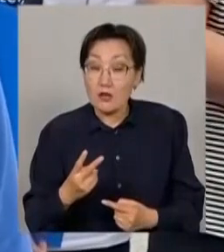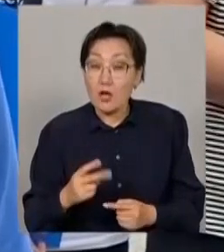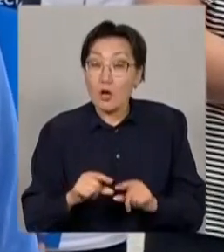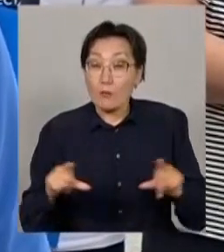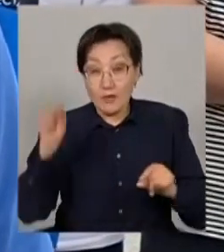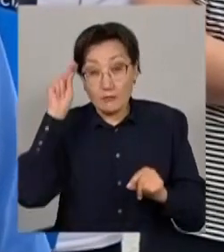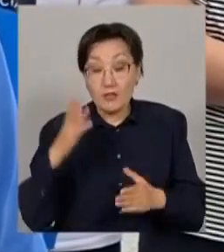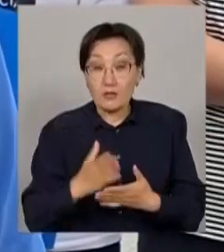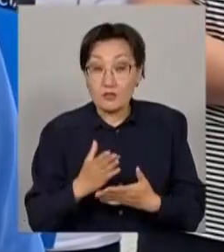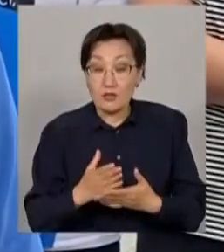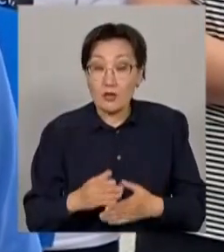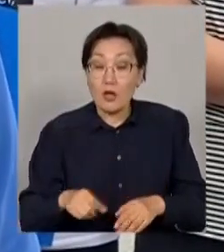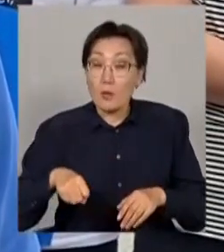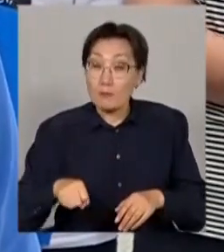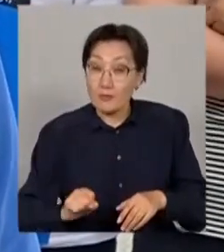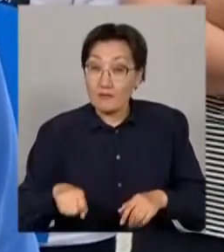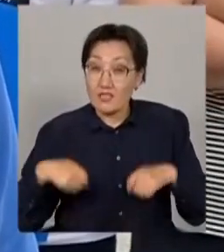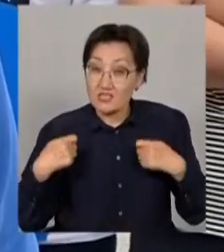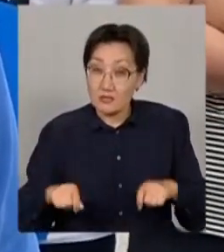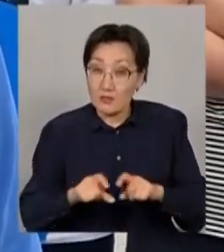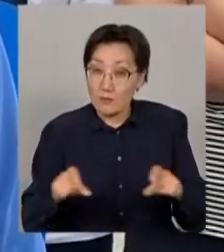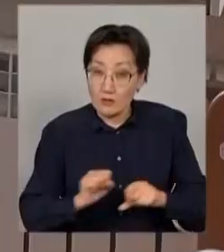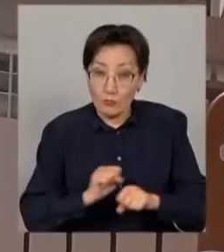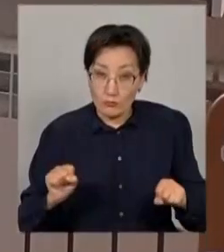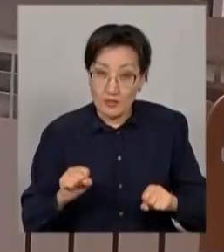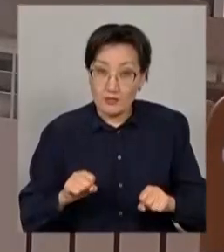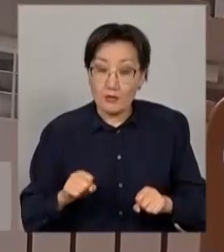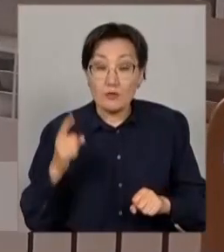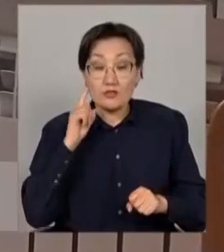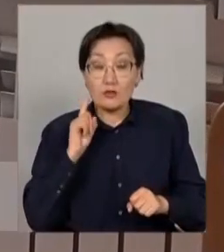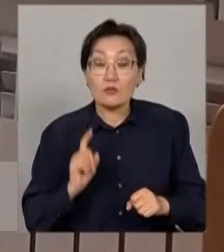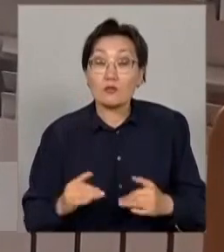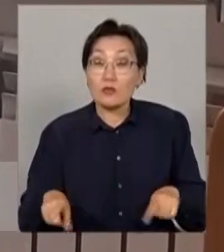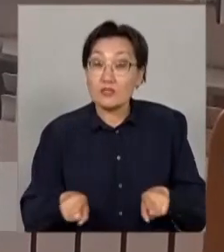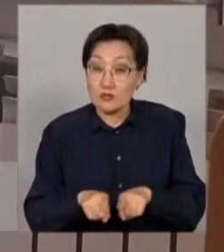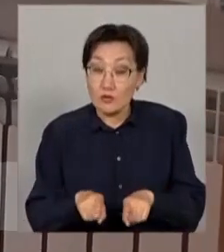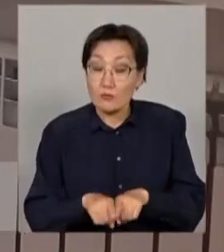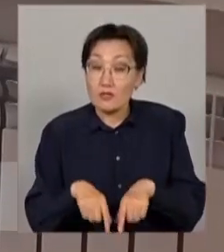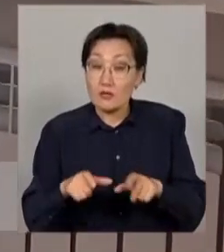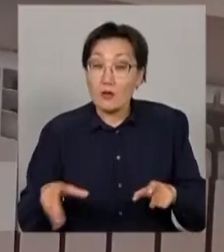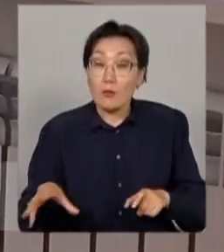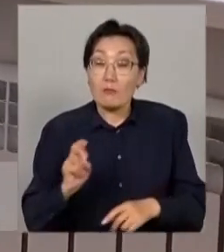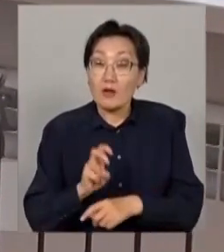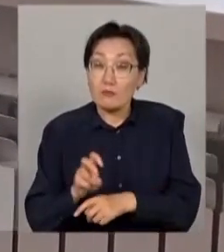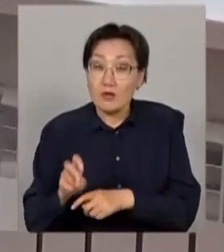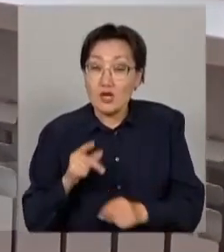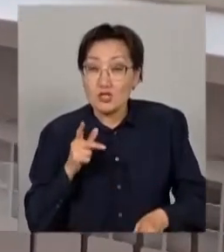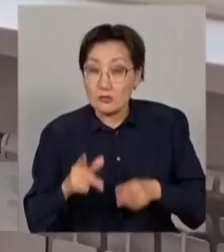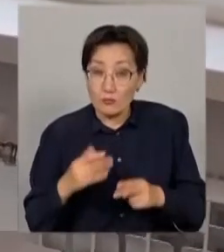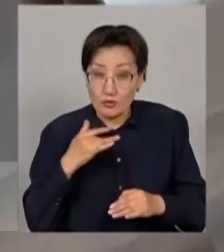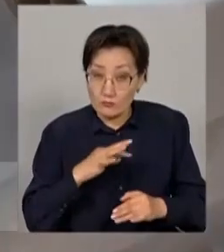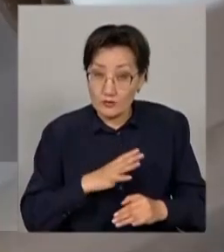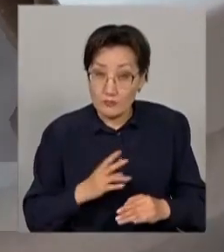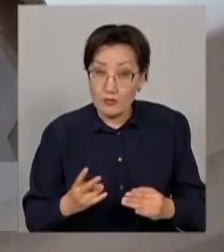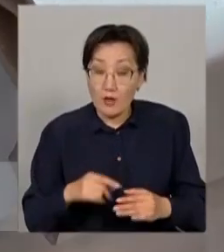мектеп бар жерде негізі пивнушка жасауға болмайды деп есептеймін. Күндіз күлкіден түнде ұйқыдан айырылған жұрттың бармаған жері баспаған тауы